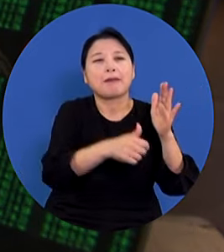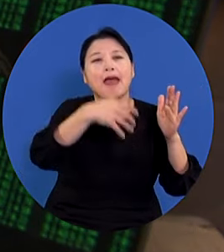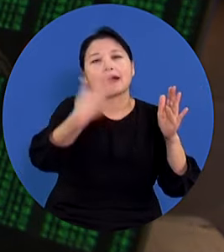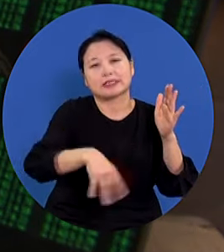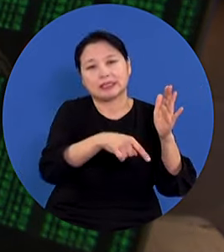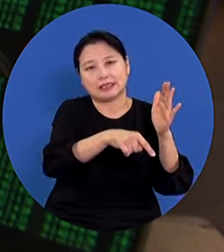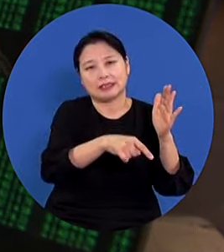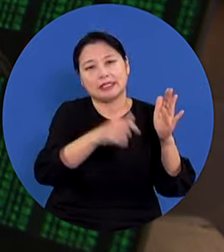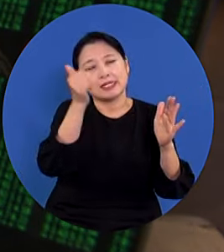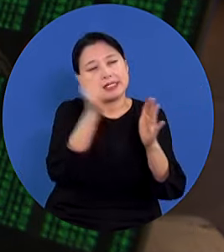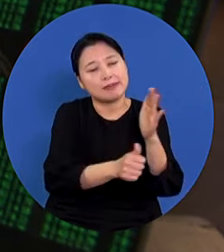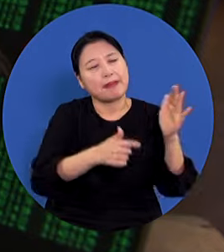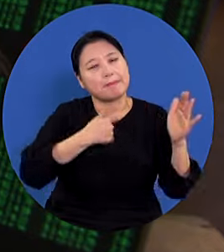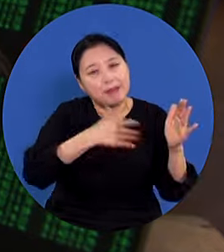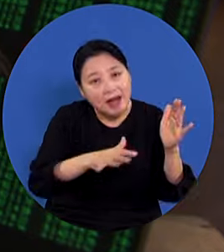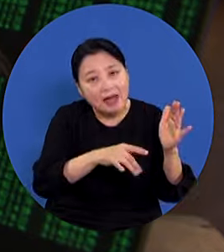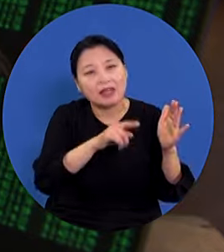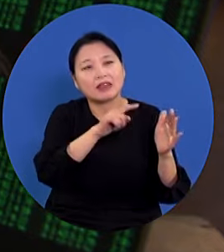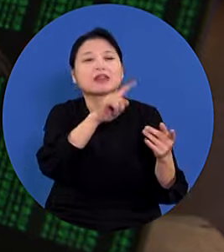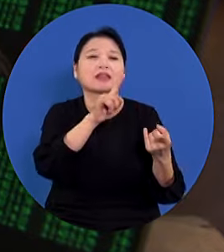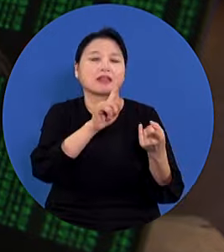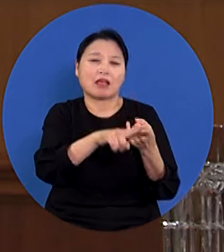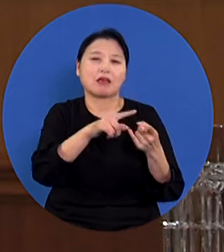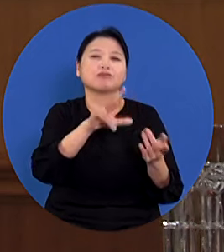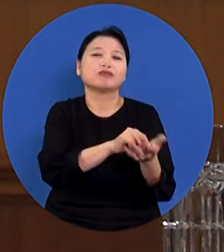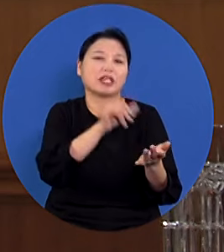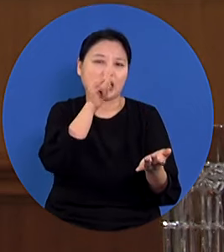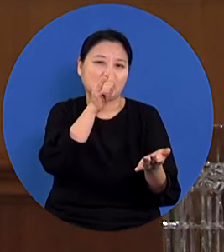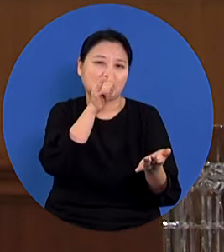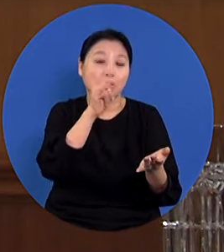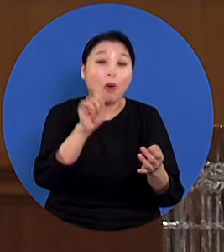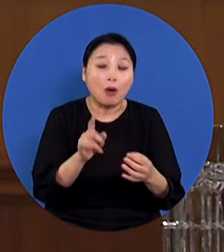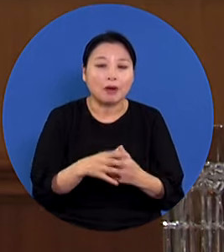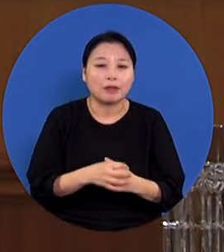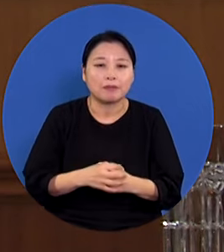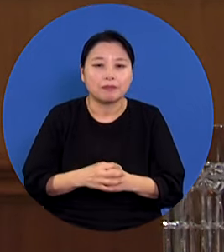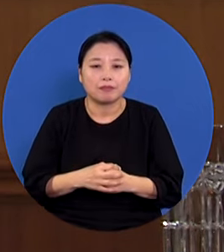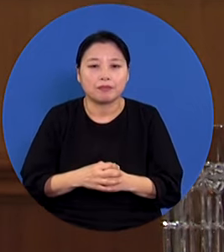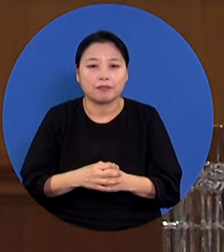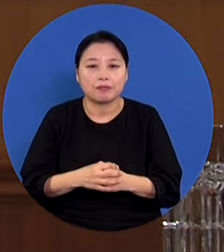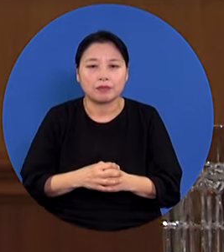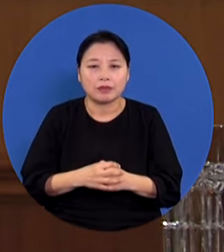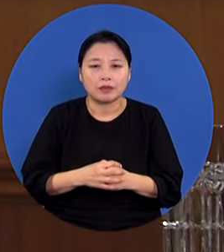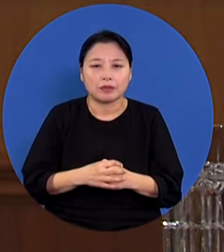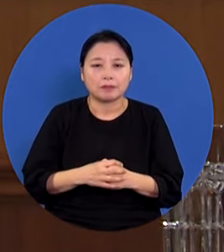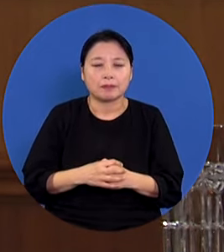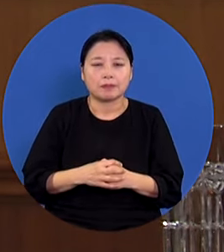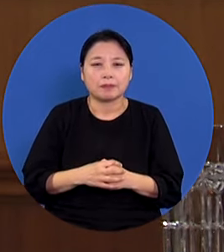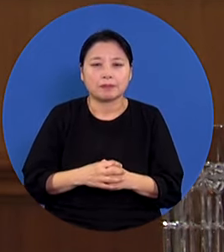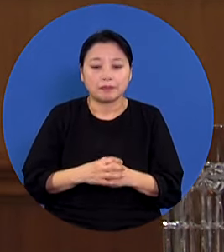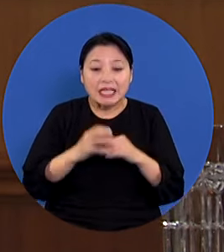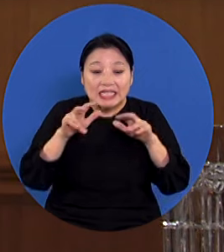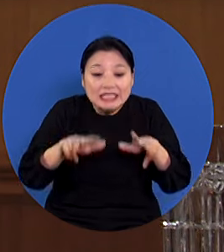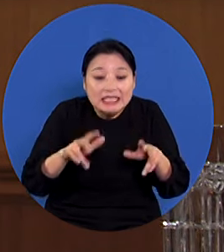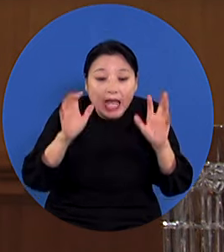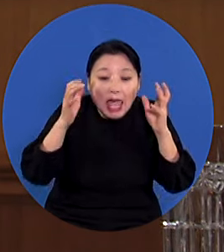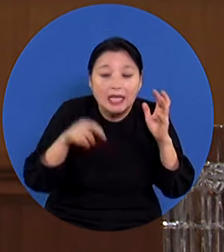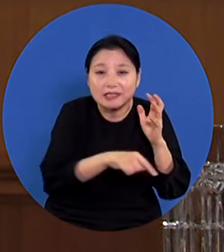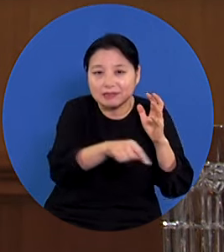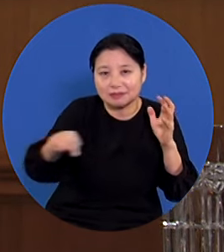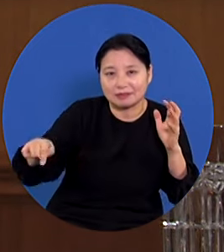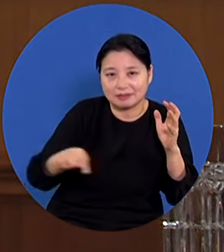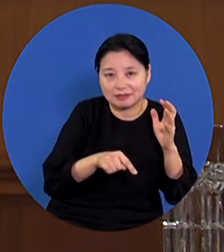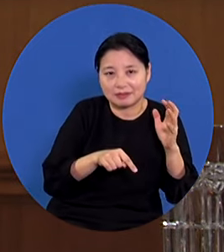더 걱정해야 된다. 그렇죠. 예, 그렇죠. 예, 예. 제가 지금 말씀드린 것처럼 왜냐하면 우리 이제 어린 세대